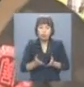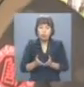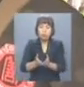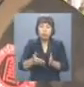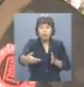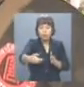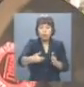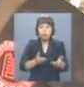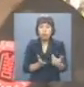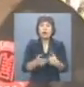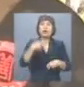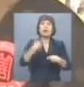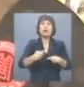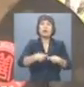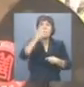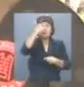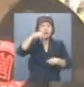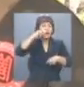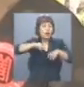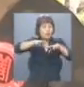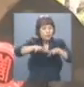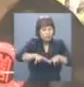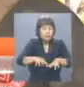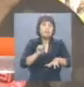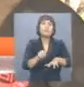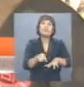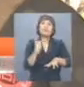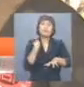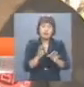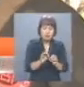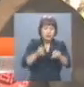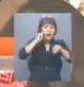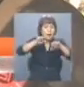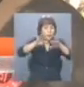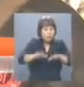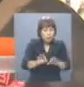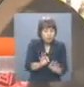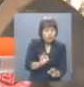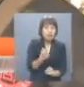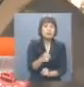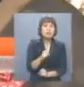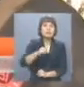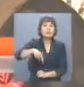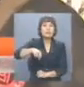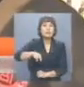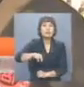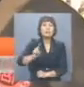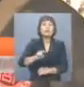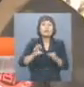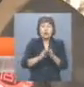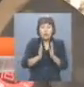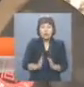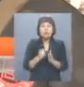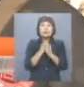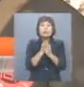ากเพราะว่าน้ำเริ่มลดลงครับ อันนี้ระดับน้ำมันลงเหลือ10เซนแต่ท่านผู้มีจิตศรัทธาที่จะเข้าร่วมเป็นบริจ